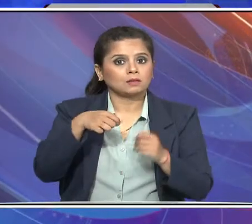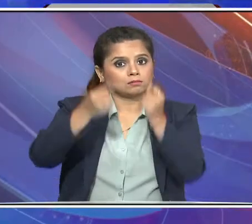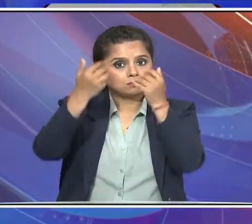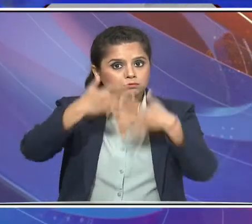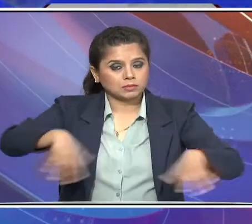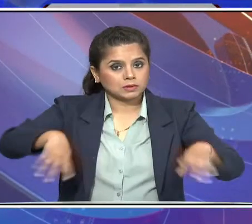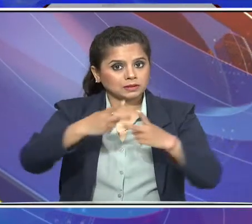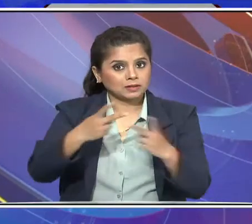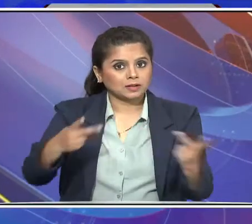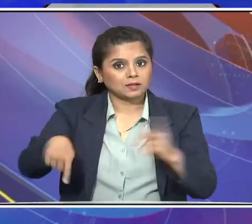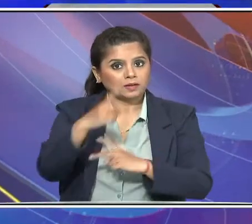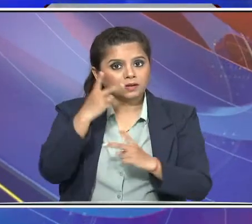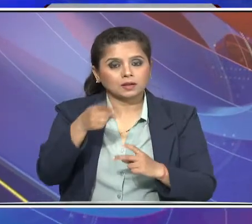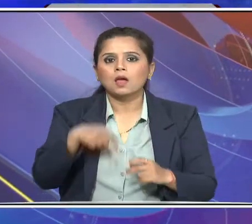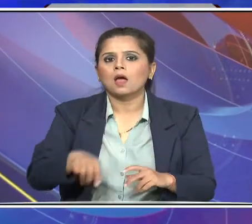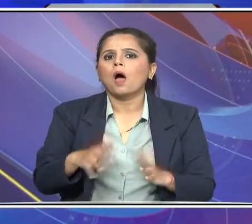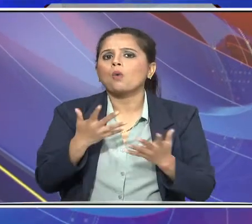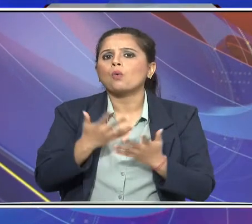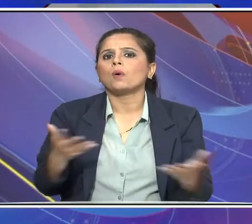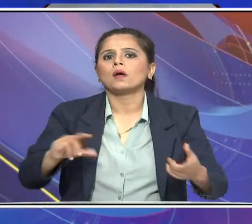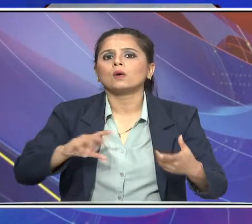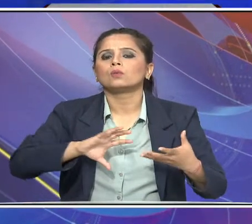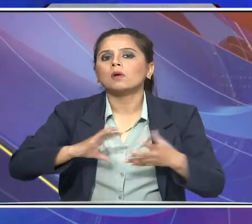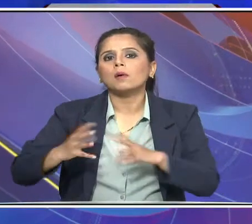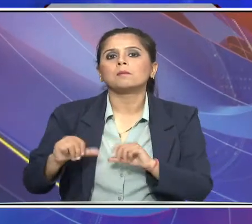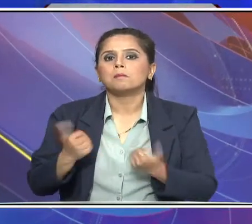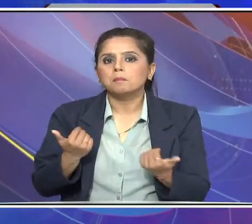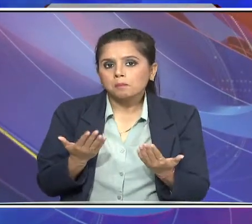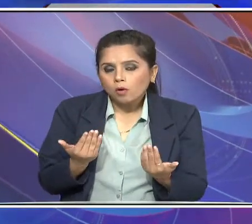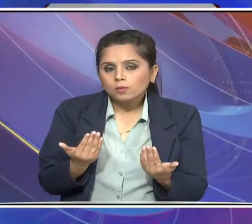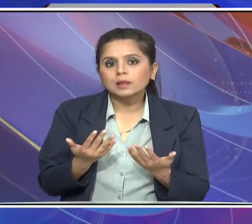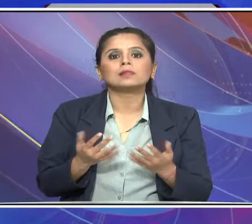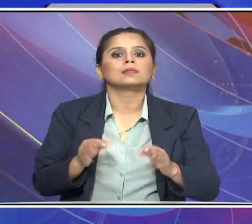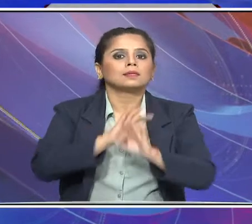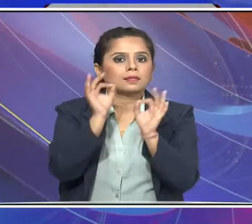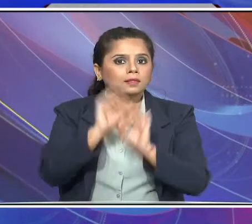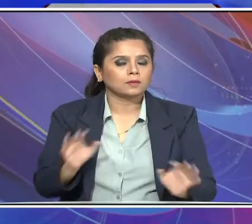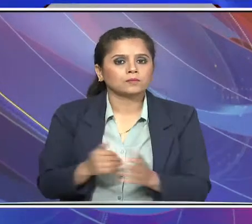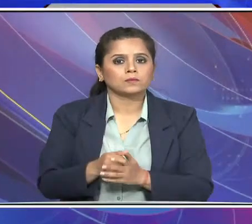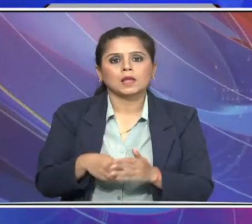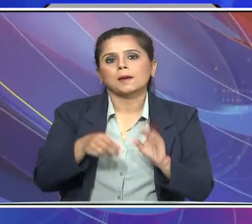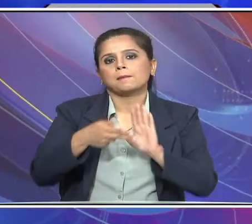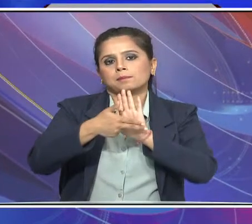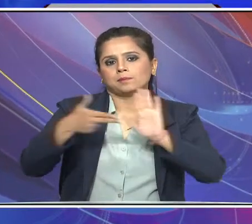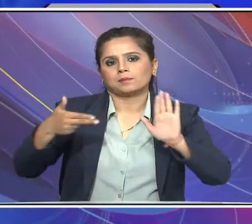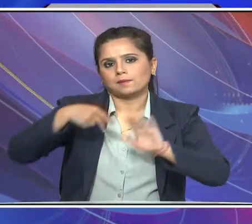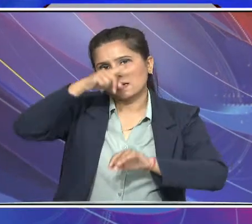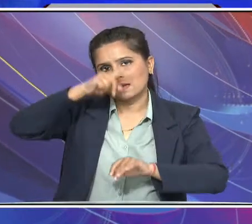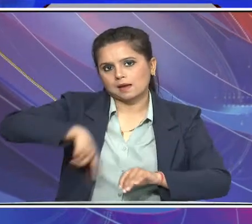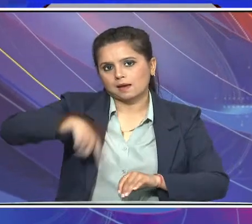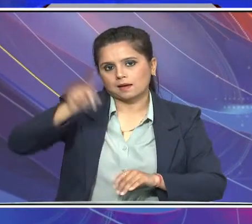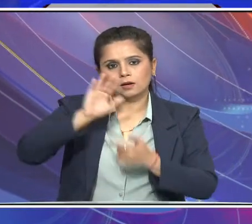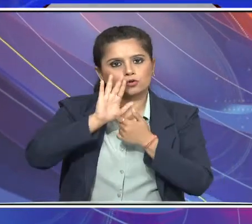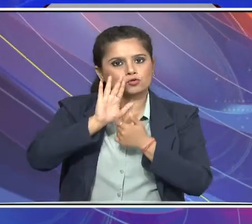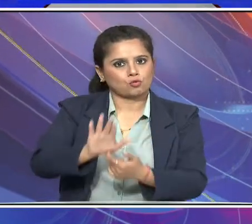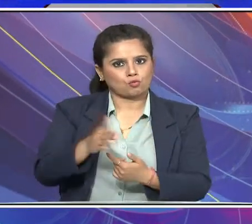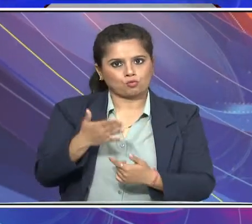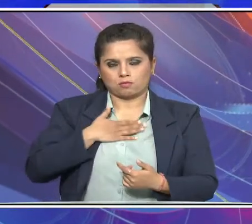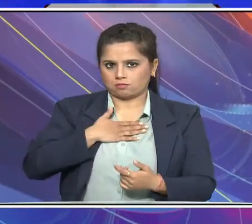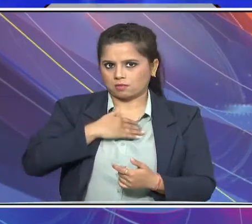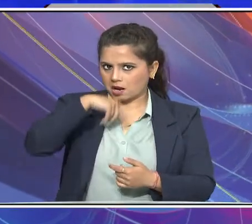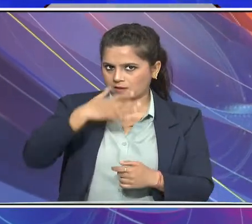डेवलप करने के लिए व्यवस्था क्रिएट करना एक ब्रांड इंडिया के रूप में उसको प्रमोट करना